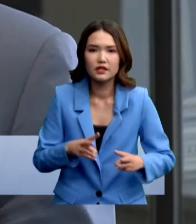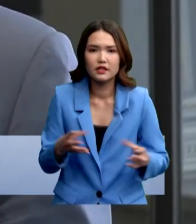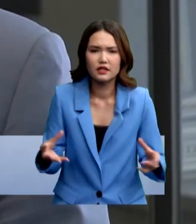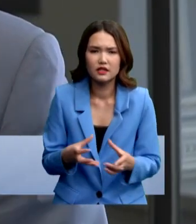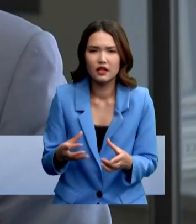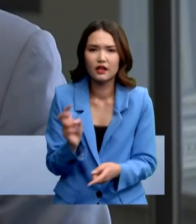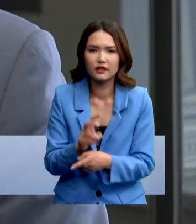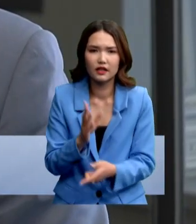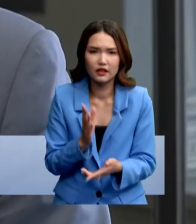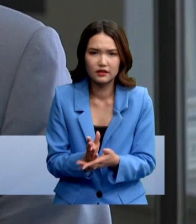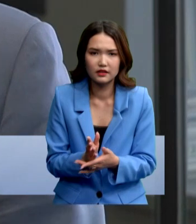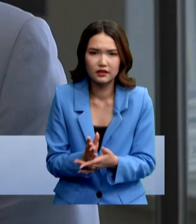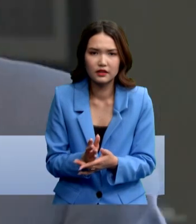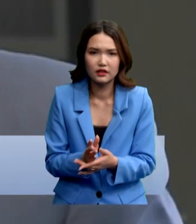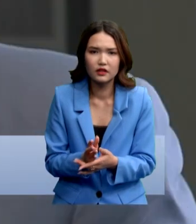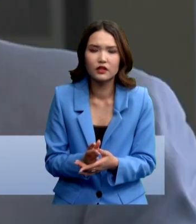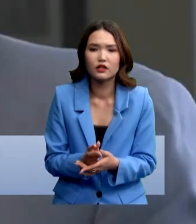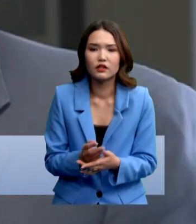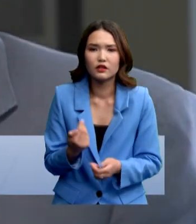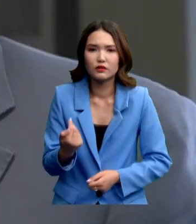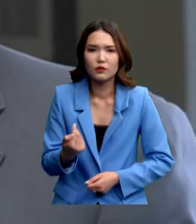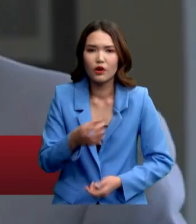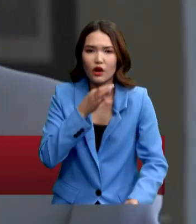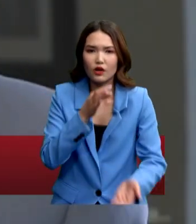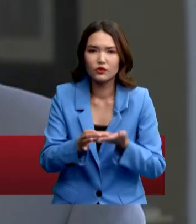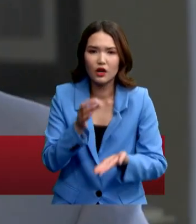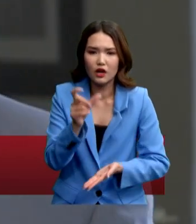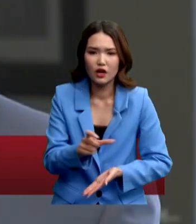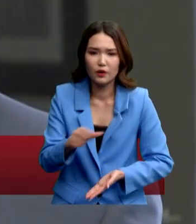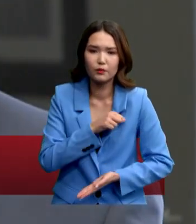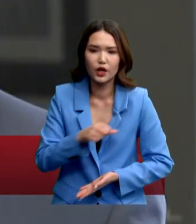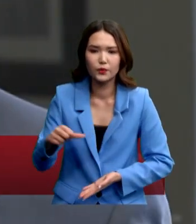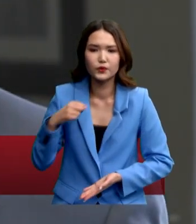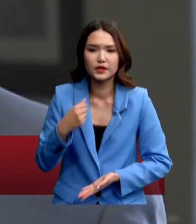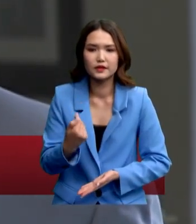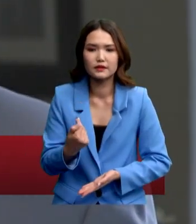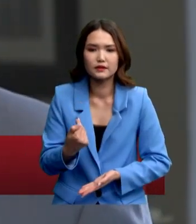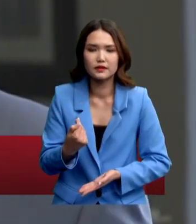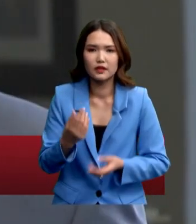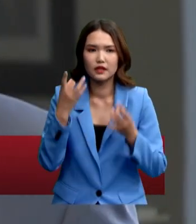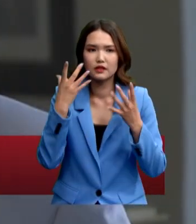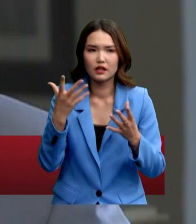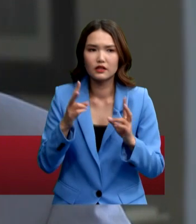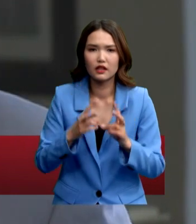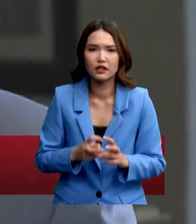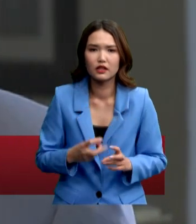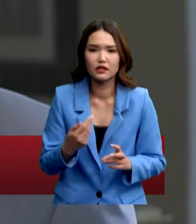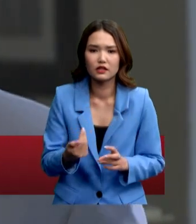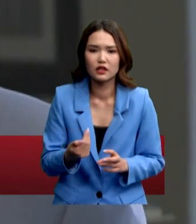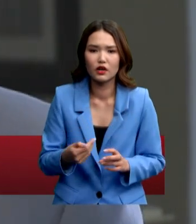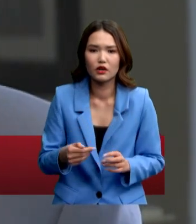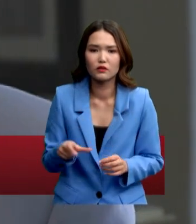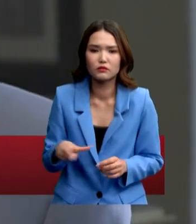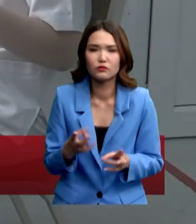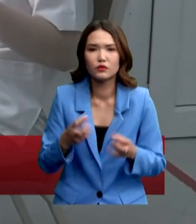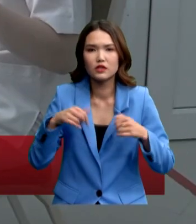Минздрав. Сол арқылы шешіледі. Олардың жауаптары өздерінің переговорлар өтеді, содан кейін олар өздері